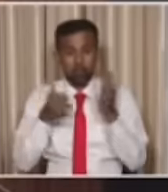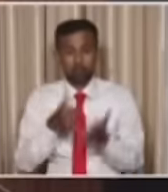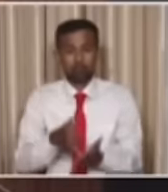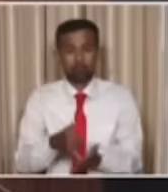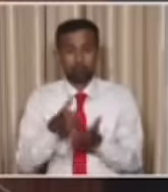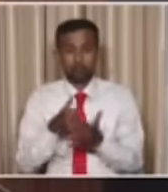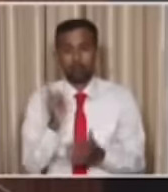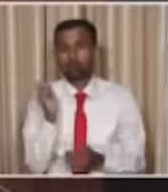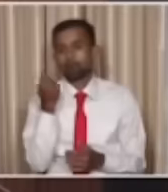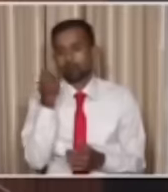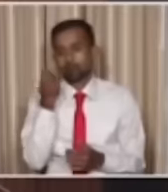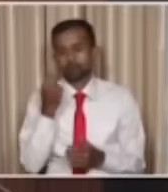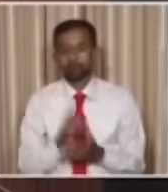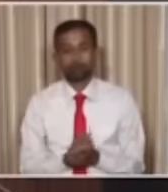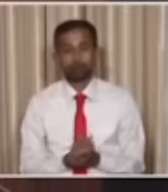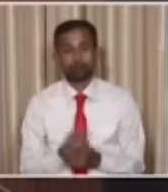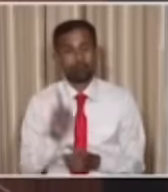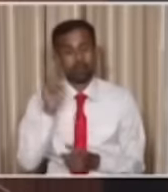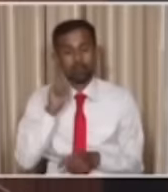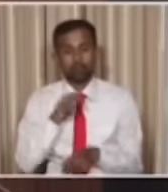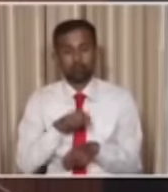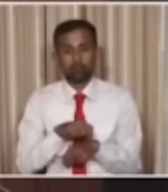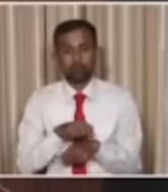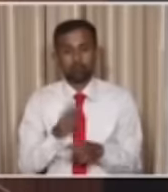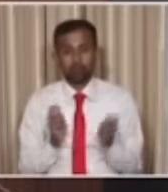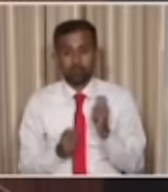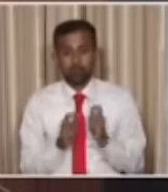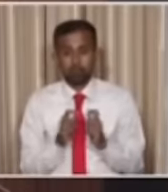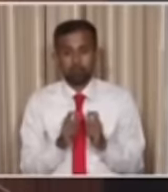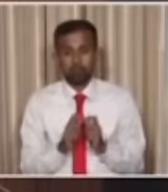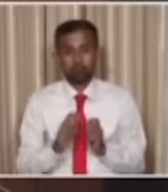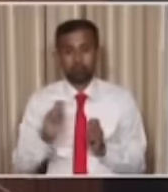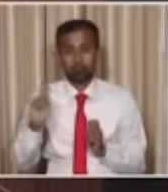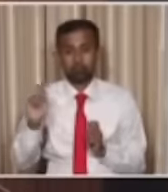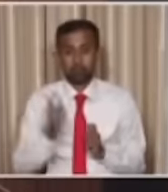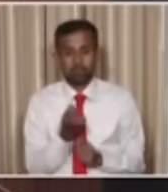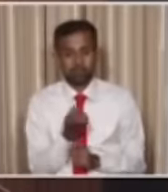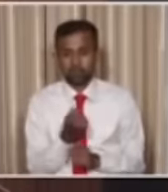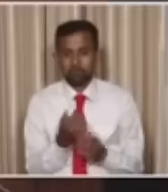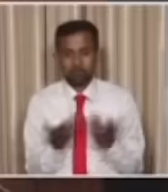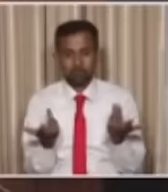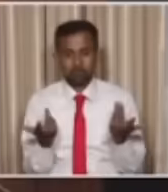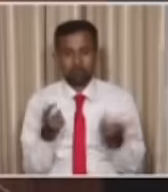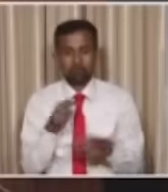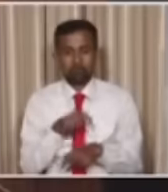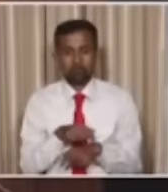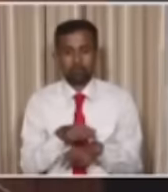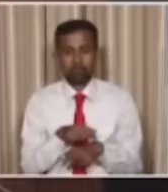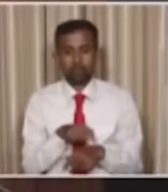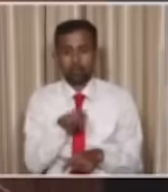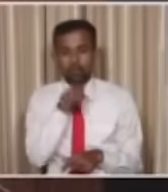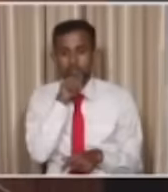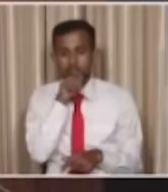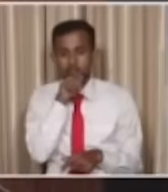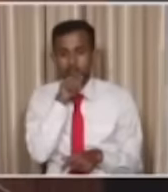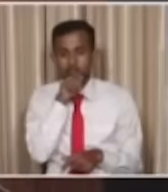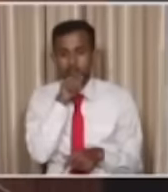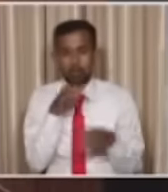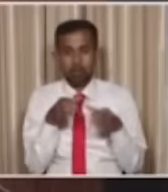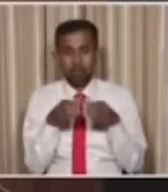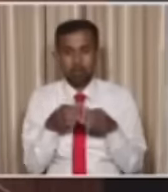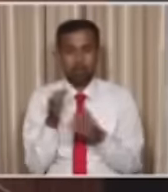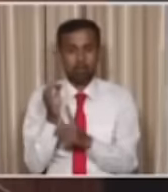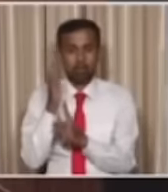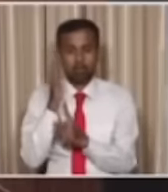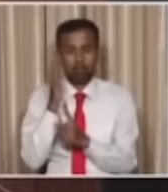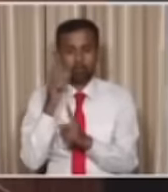දිනුවේ. ඒ වෙලාවේ ක්‍රිකට් බෝඩ් එකට කිසිම ආදා මුදලක් නැති වෙලාවේ එදා රූපන් සංස්ථාව ජාතික රූපන් සංස්ථාවේ